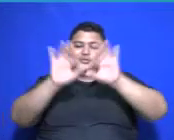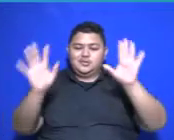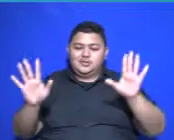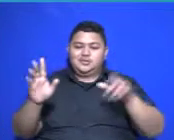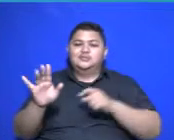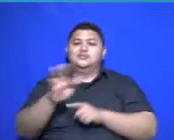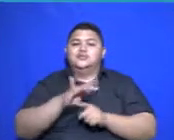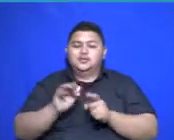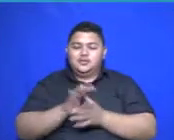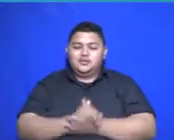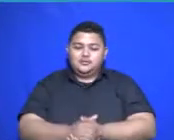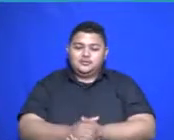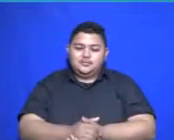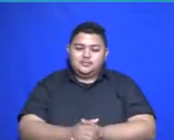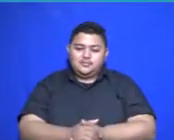masyarakat.